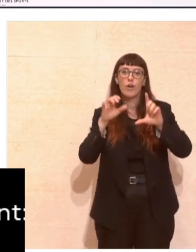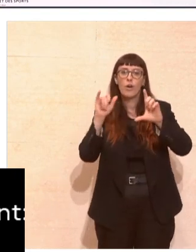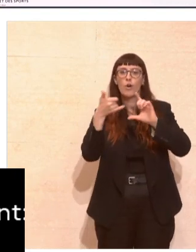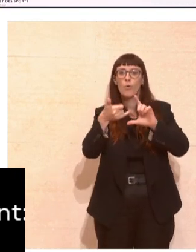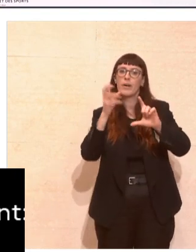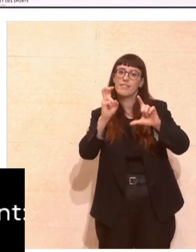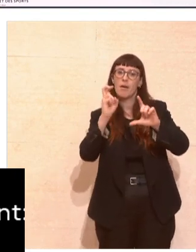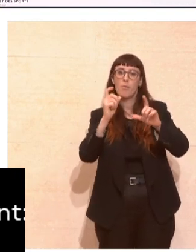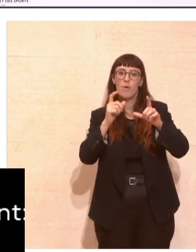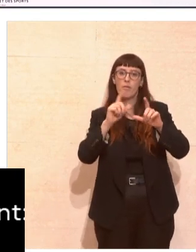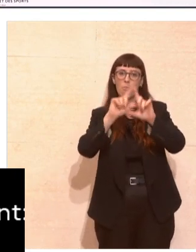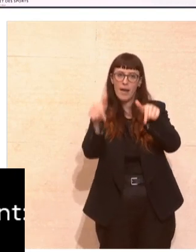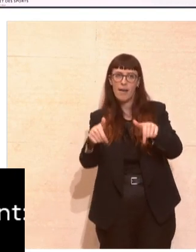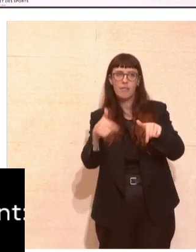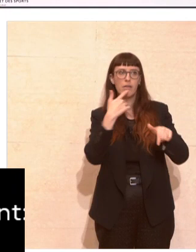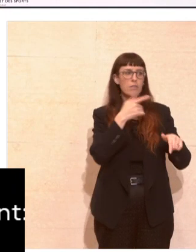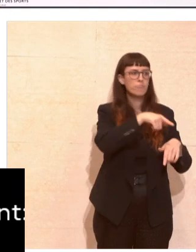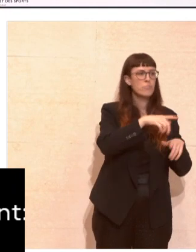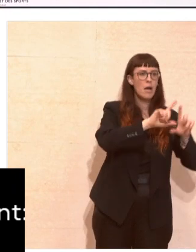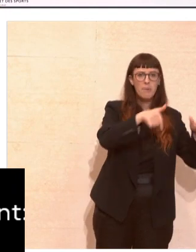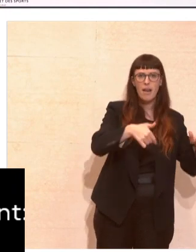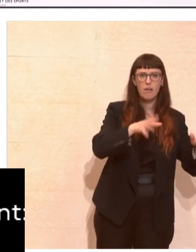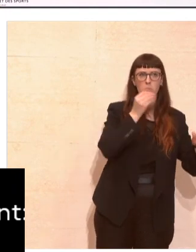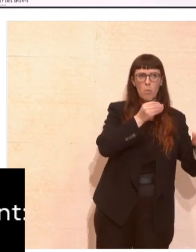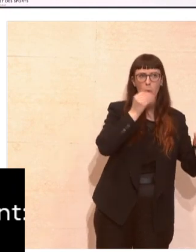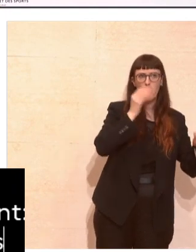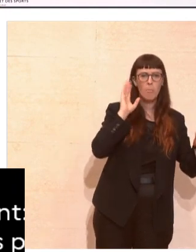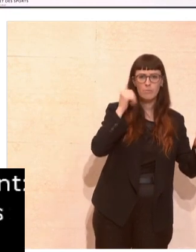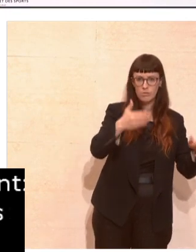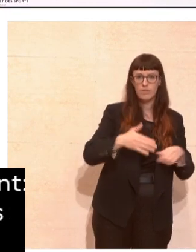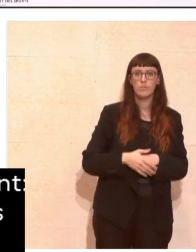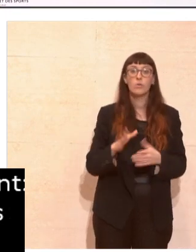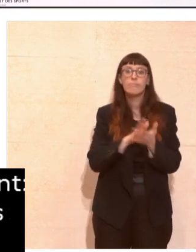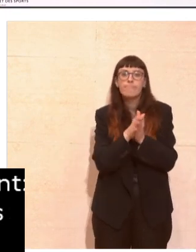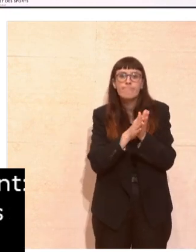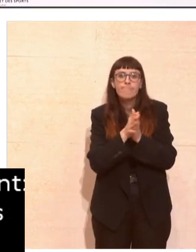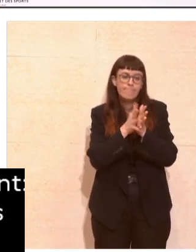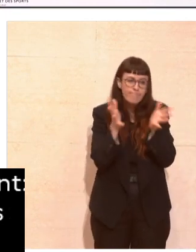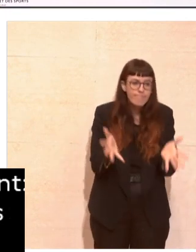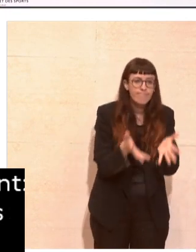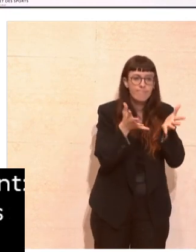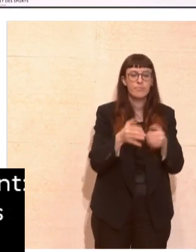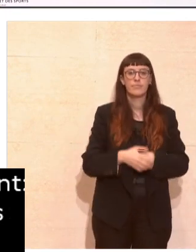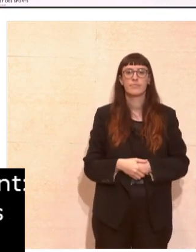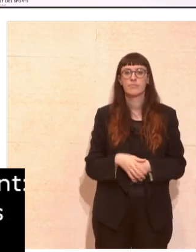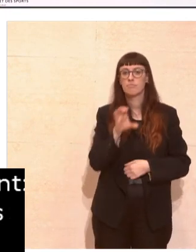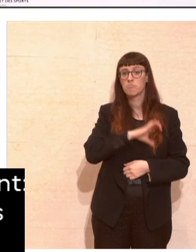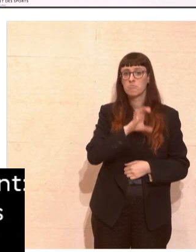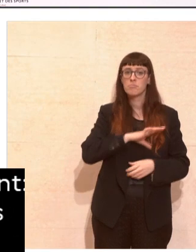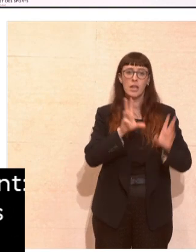pas grave si tu es pas non plus. Donc on essayait de les motiver au maximum, leur dire que leur dire